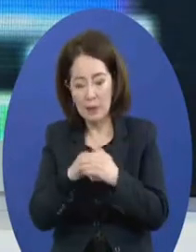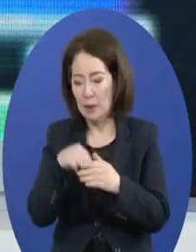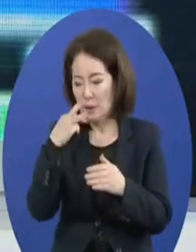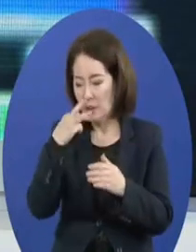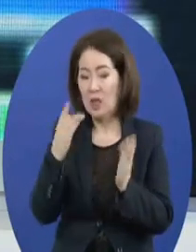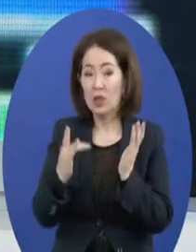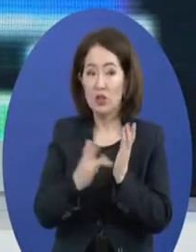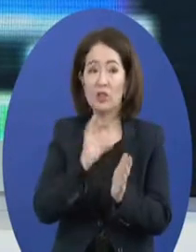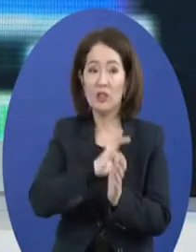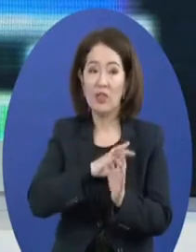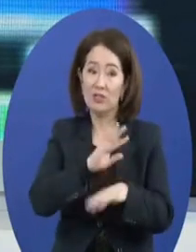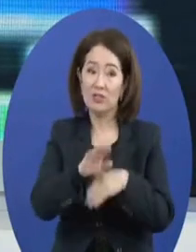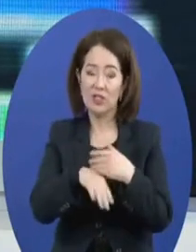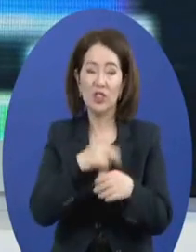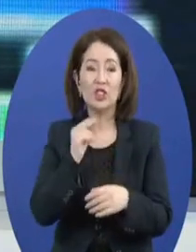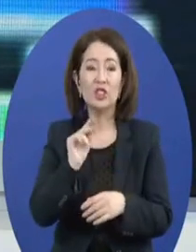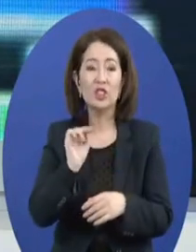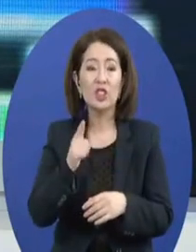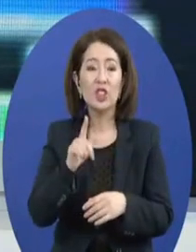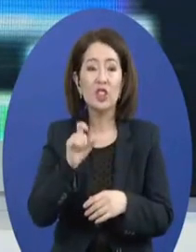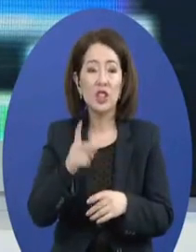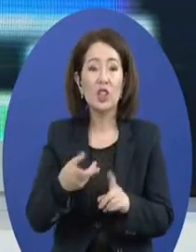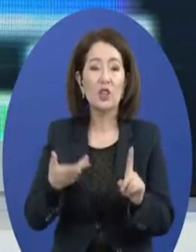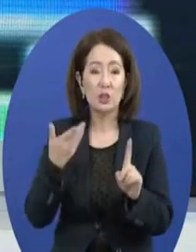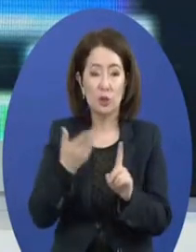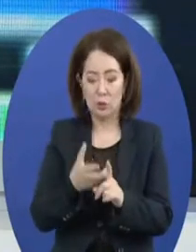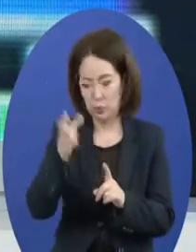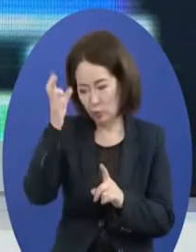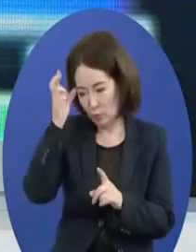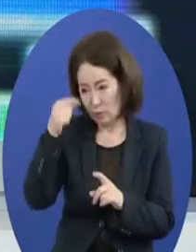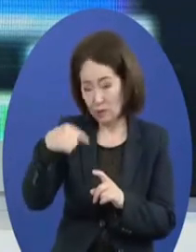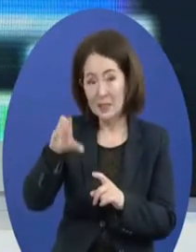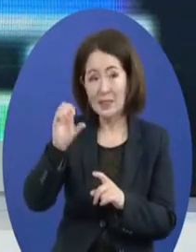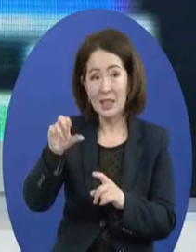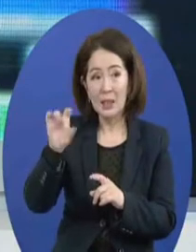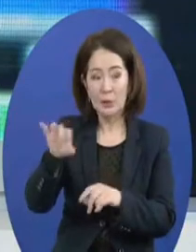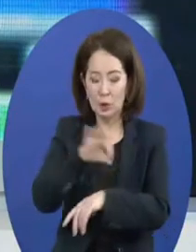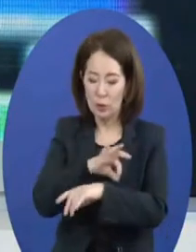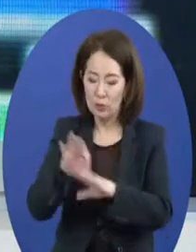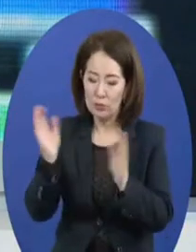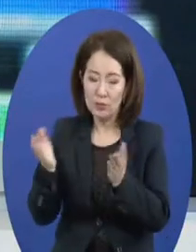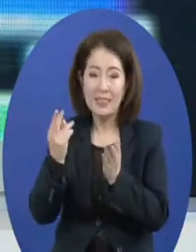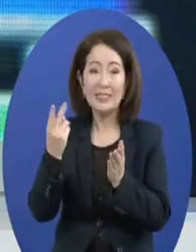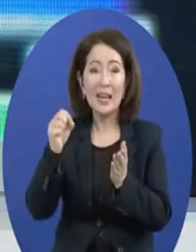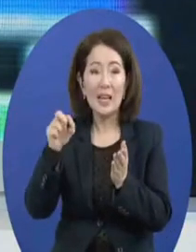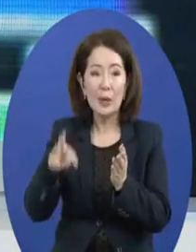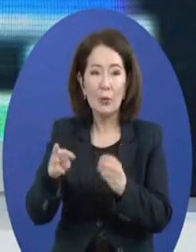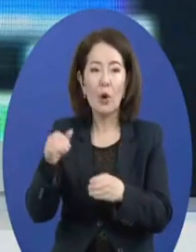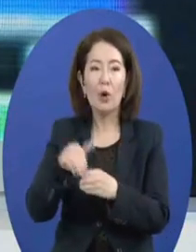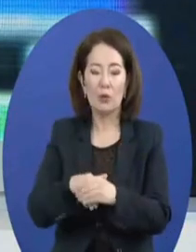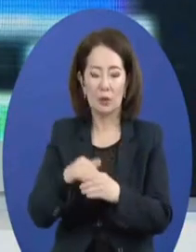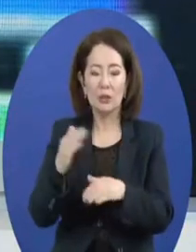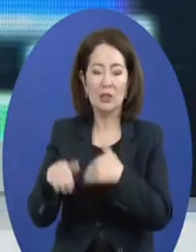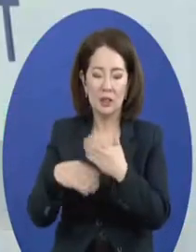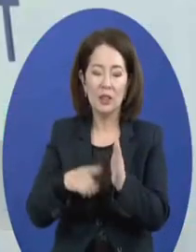технологиг ашиглах чиглэл өгч байна. Үүний дагуу боловсролын салбар төслийн санхүүжилтийг цахимжуулах ажлыг эхлүүлээд байна.